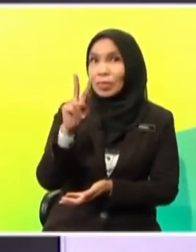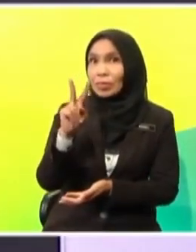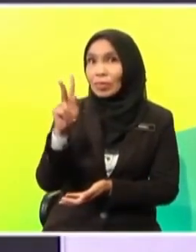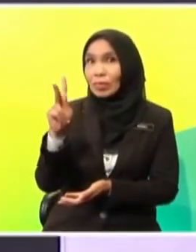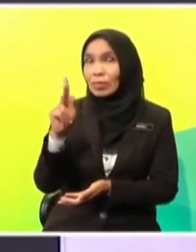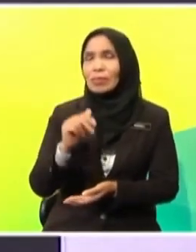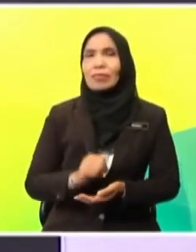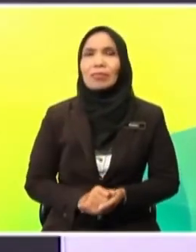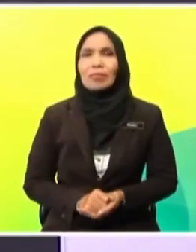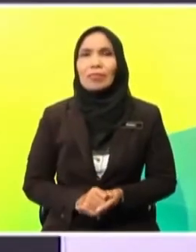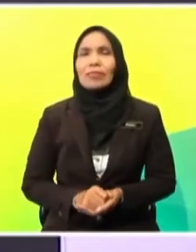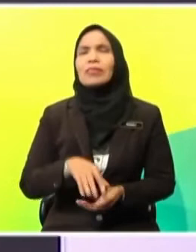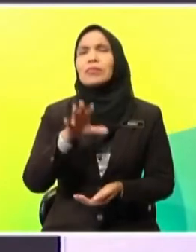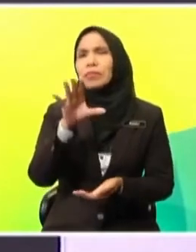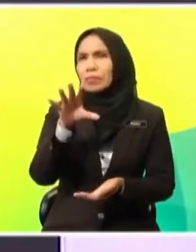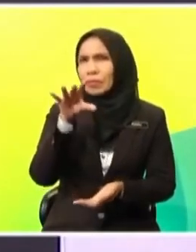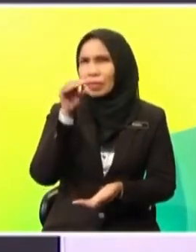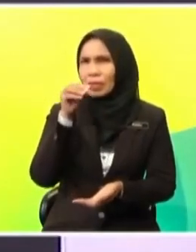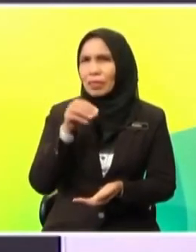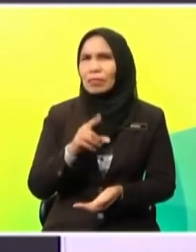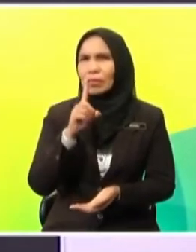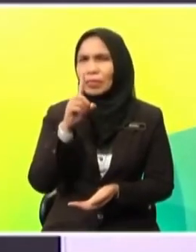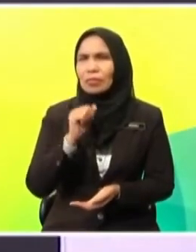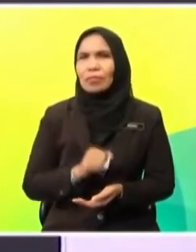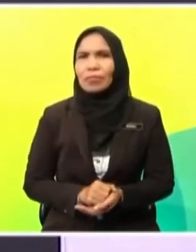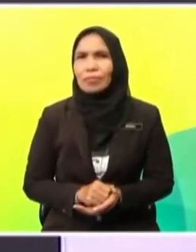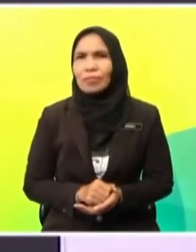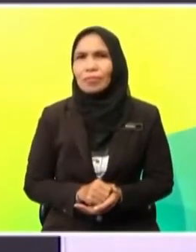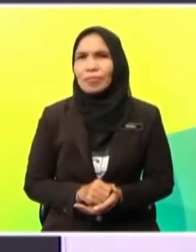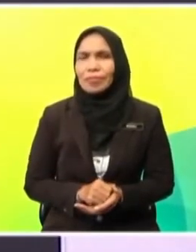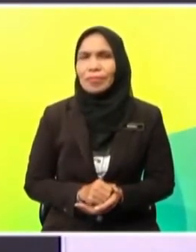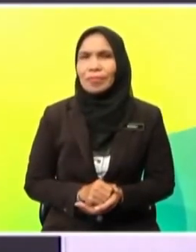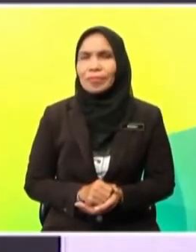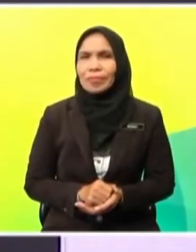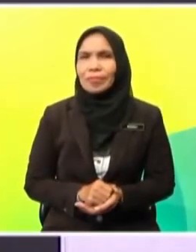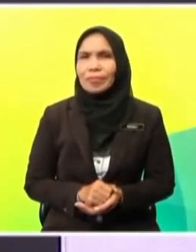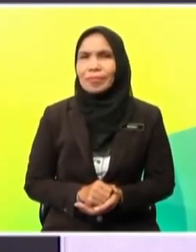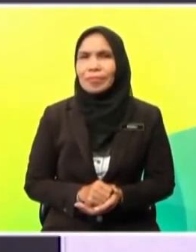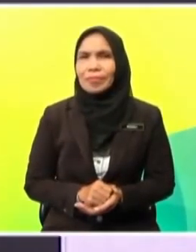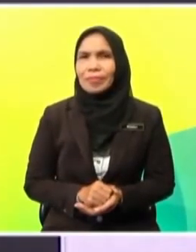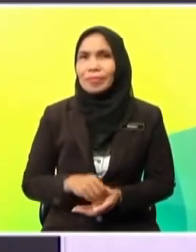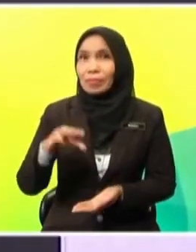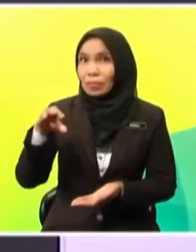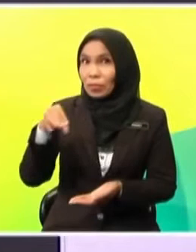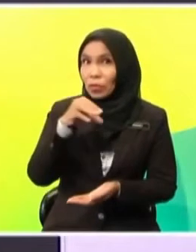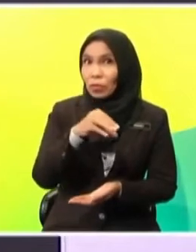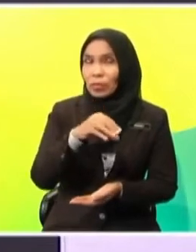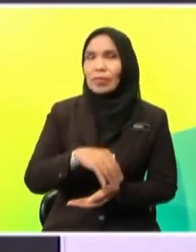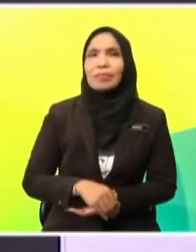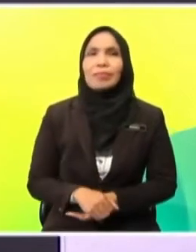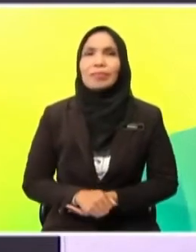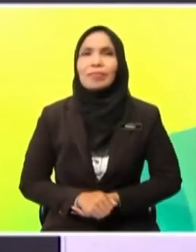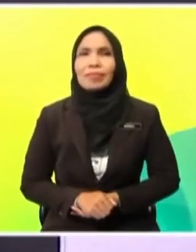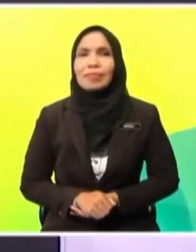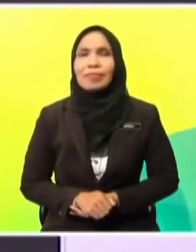konsonan 100 aja kita Yuyu pilih perkataan coba Kak